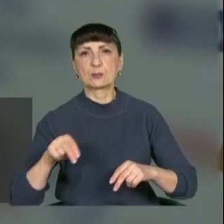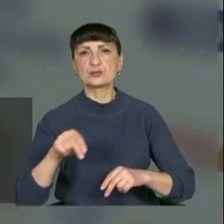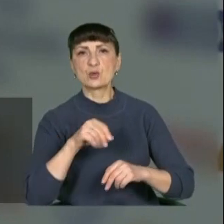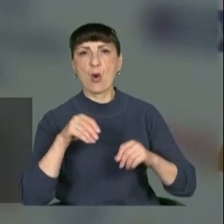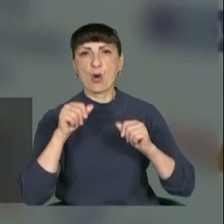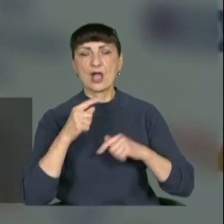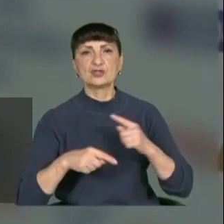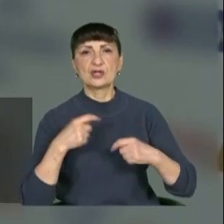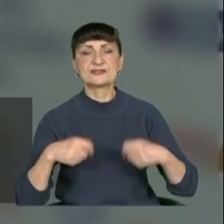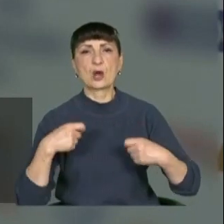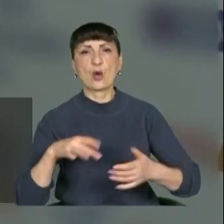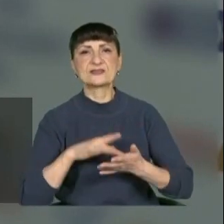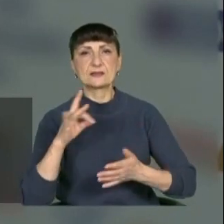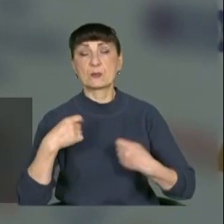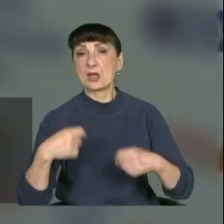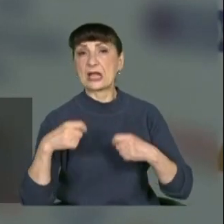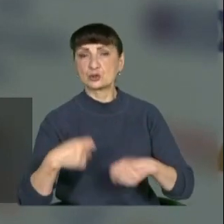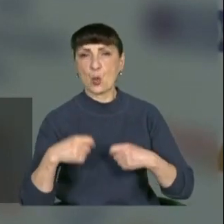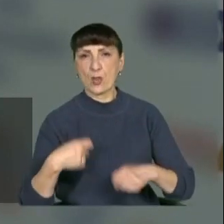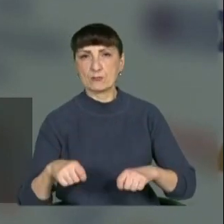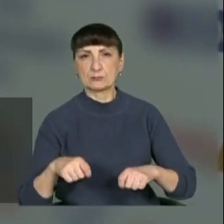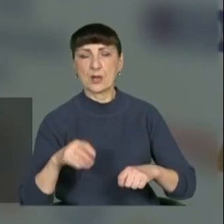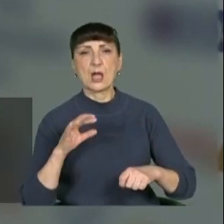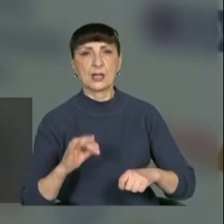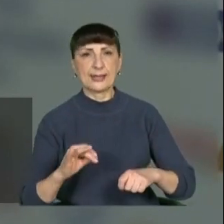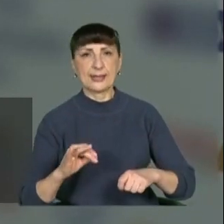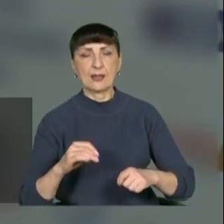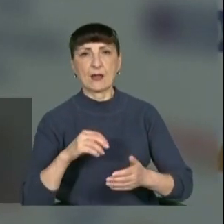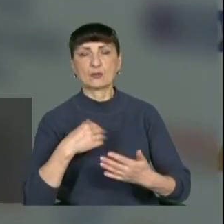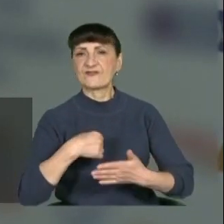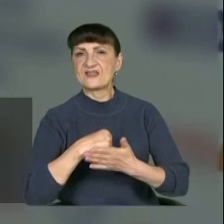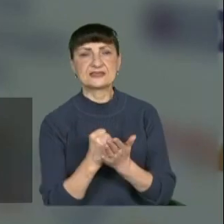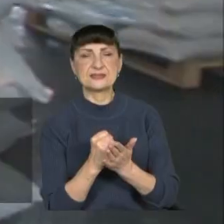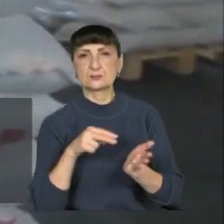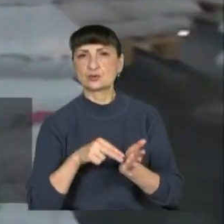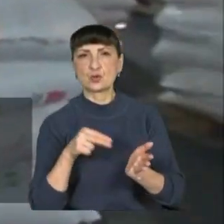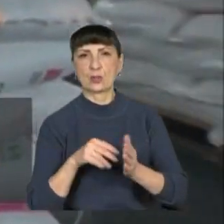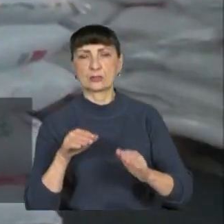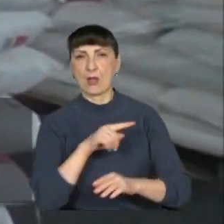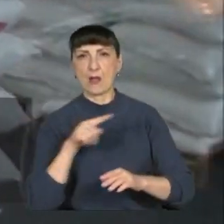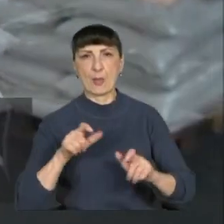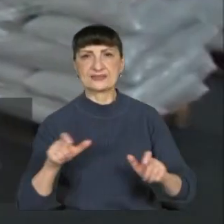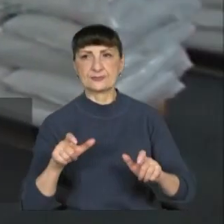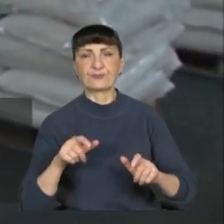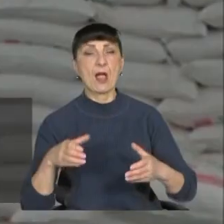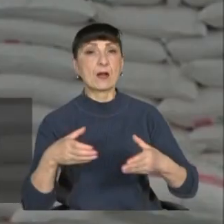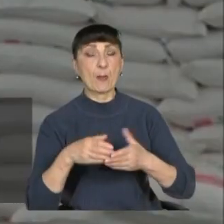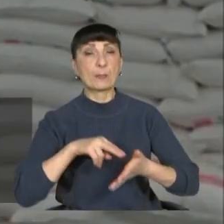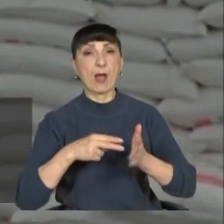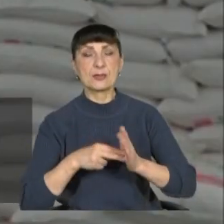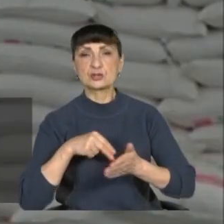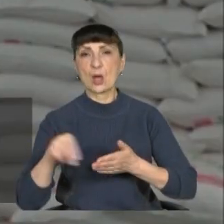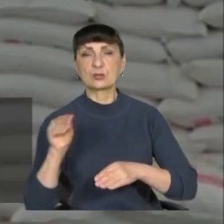через торговые сети. Мы реализуем этот сахар и фиксируем эту цену на полке. Корпорация в этом году планирует